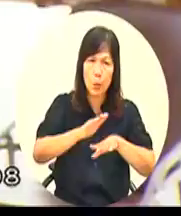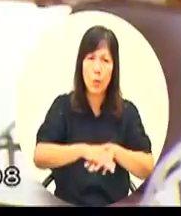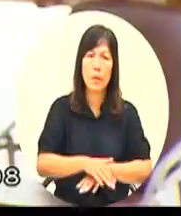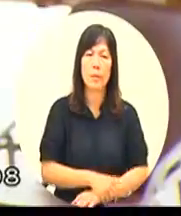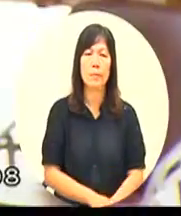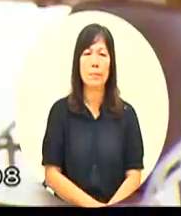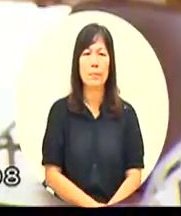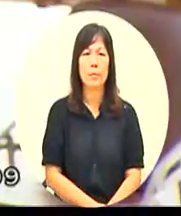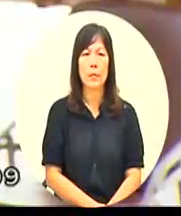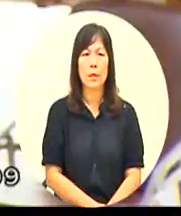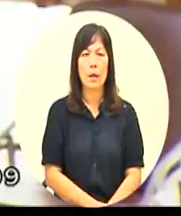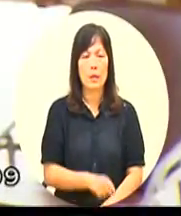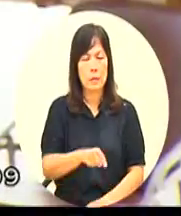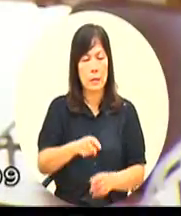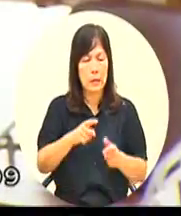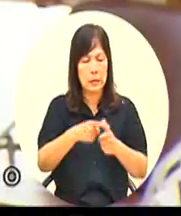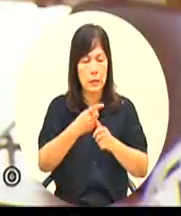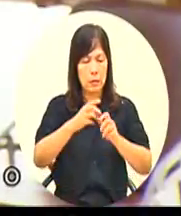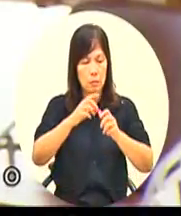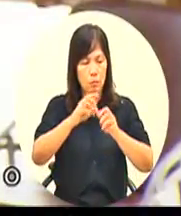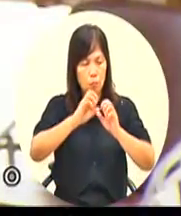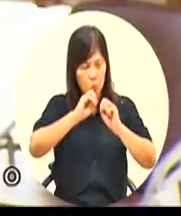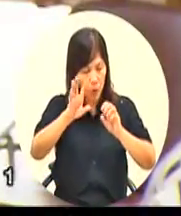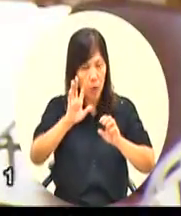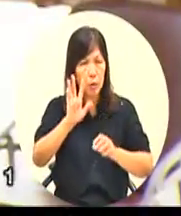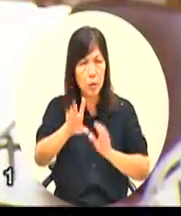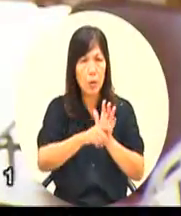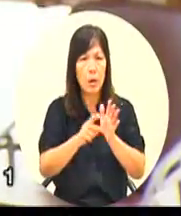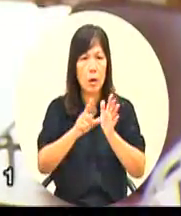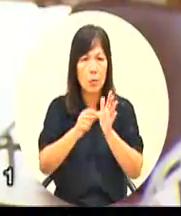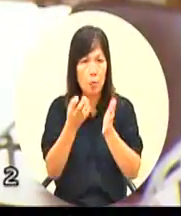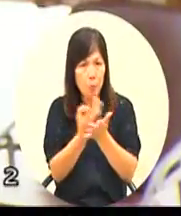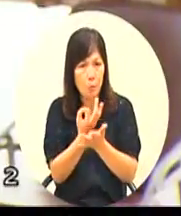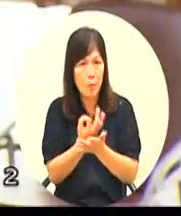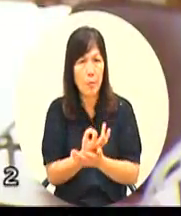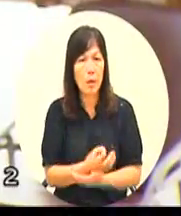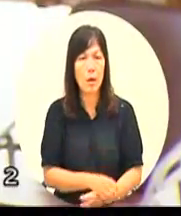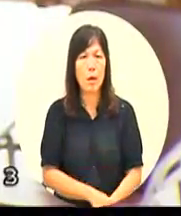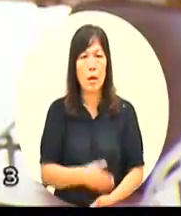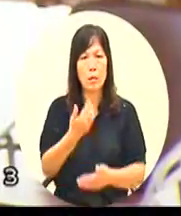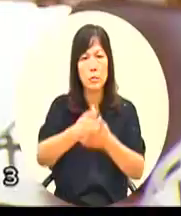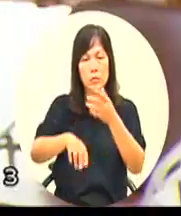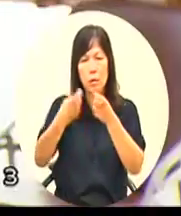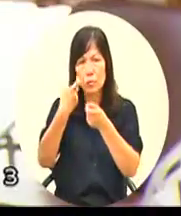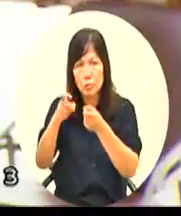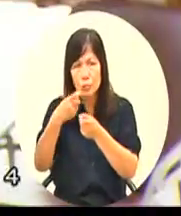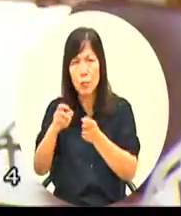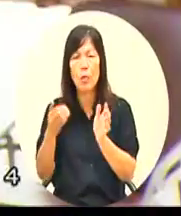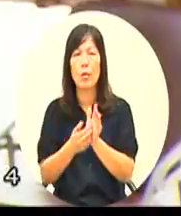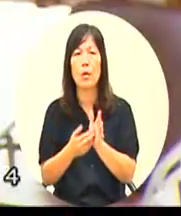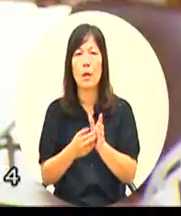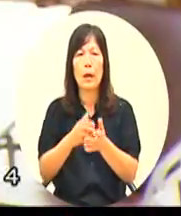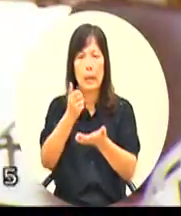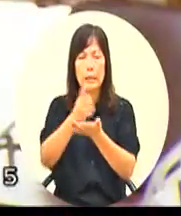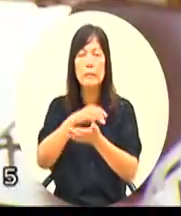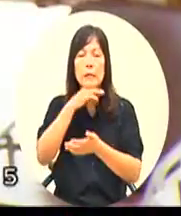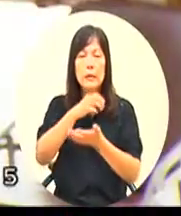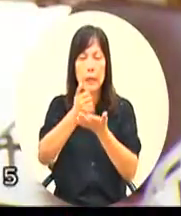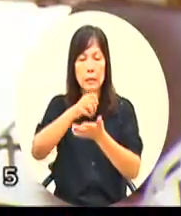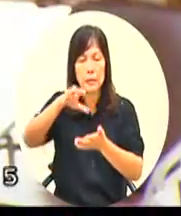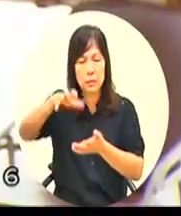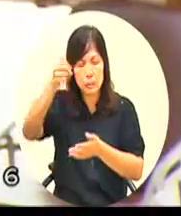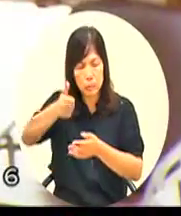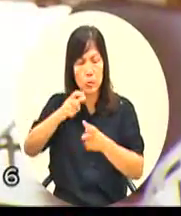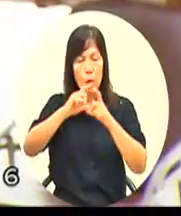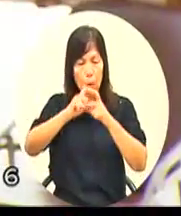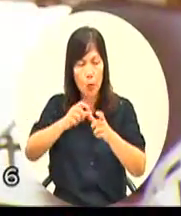我先预告了哈，那可能我时间的不允许剩下十分钟而已等一下请我们的那个